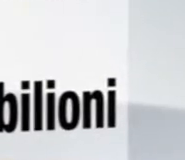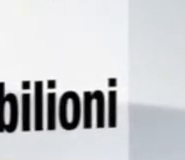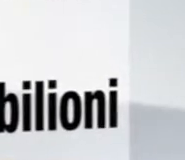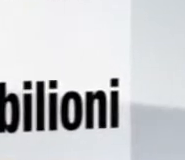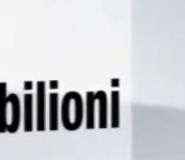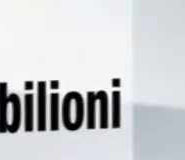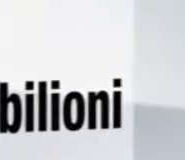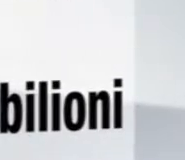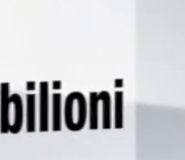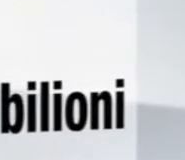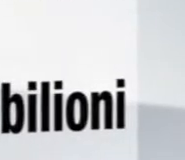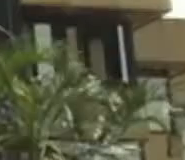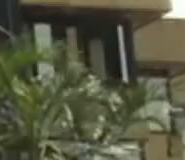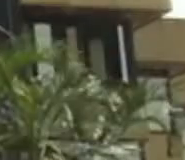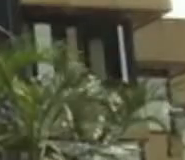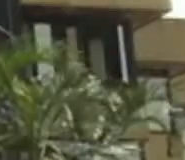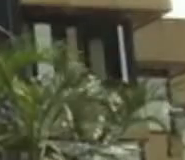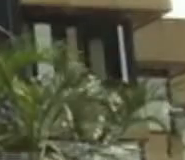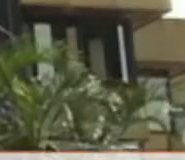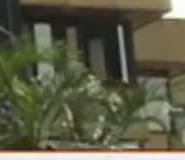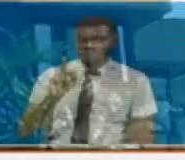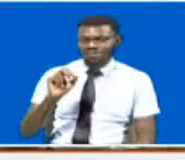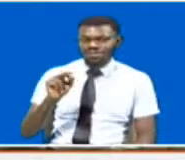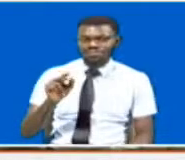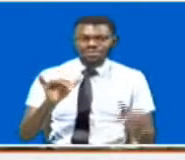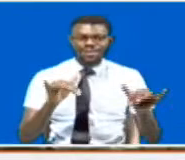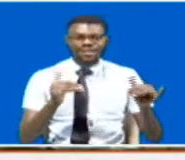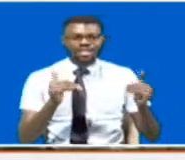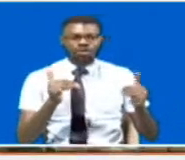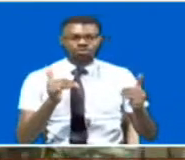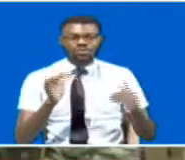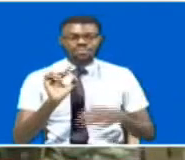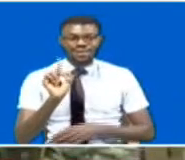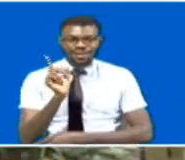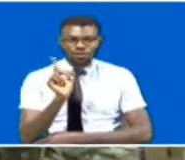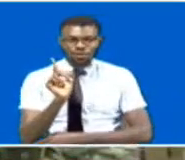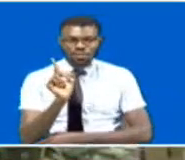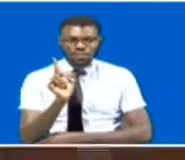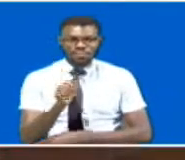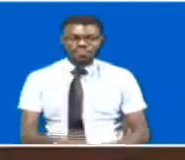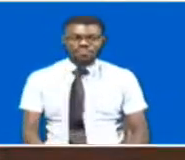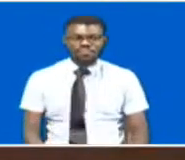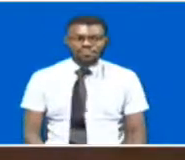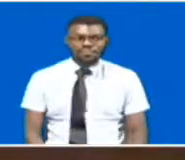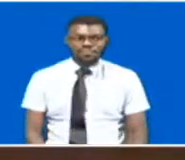nchini. Ode Francis, KTN News, Nairobi.